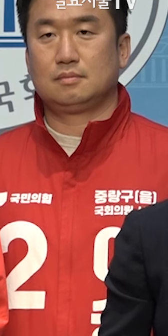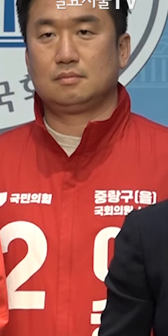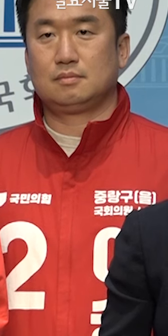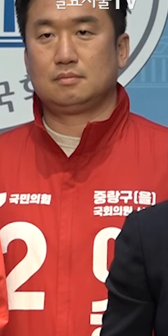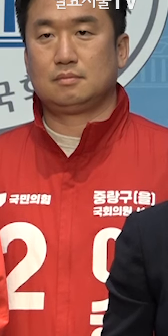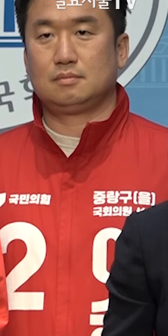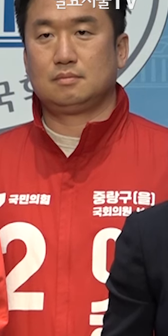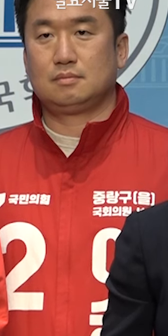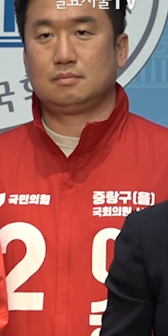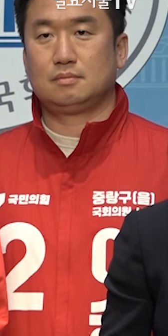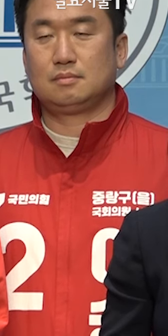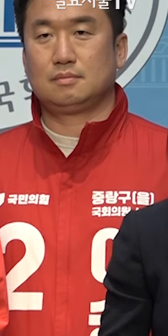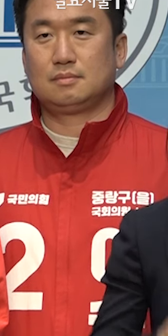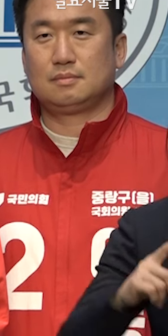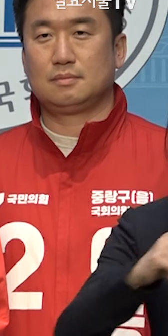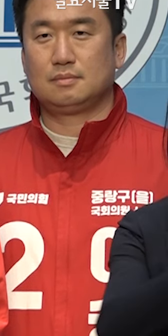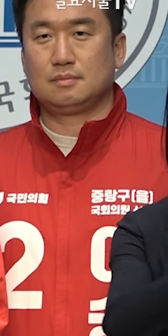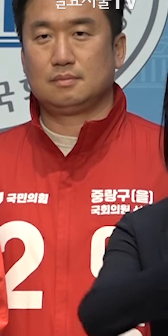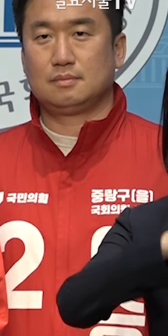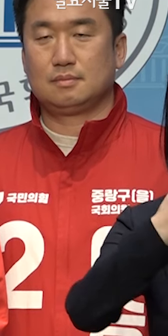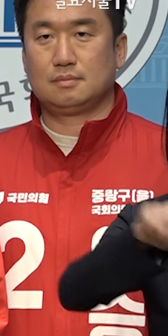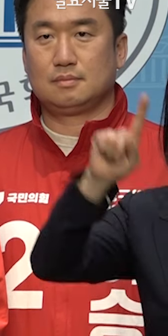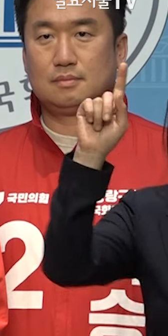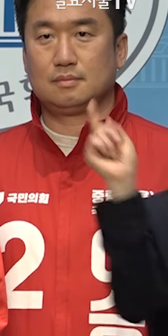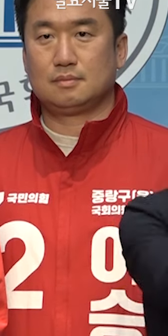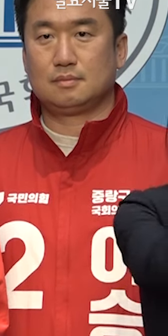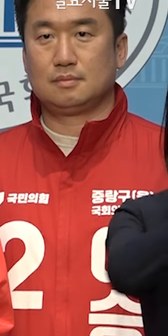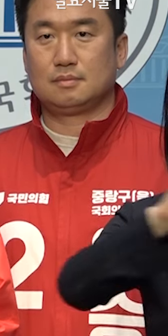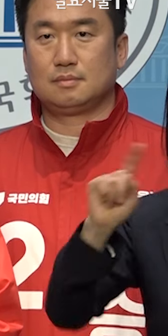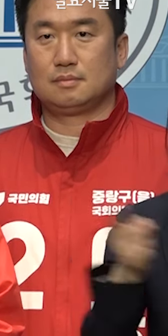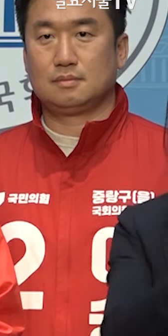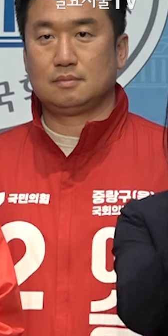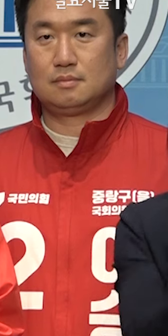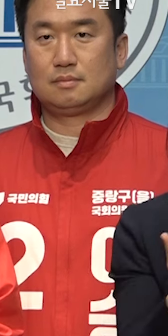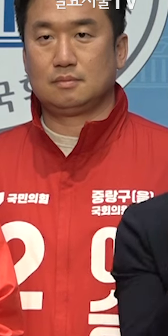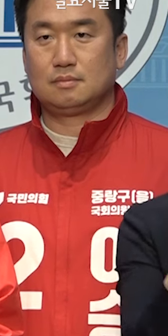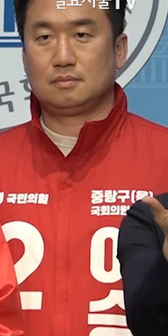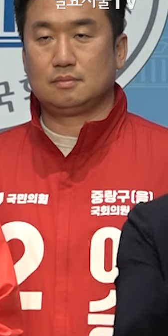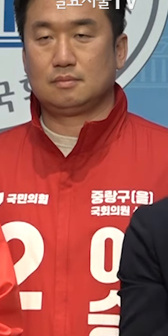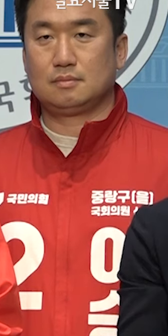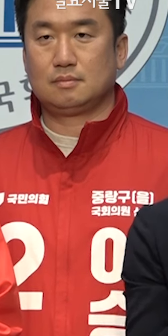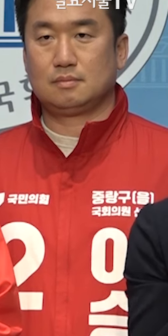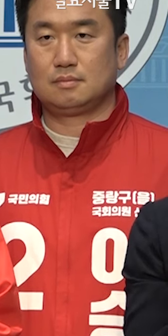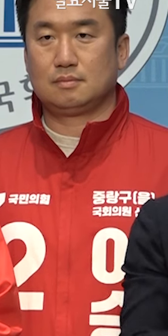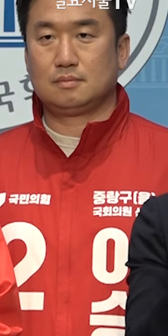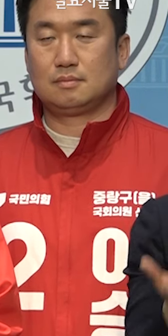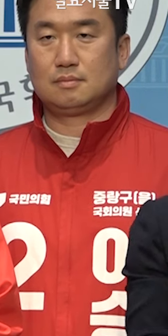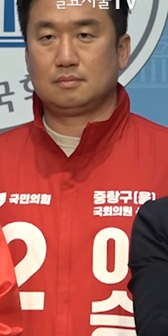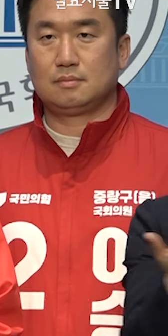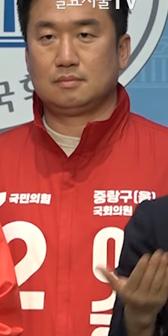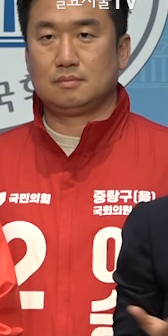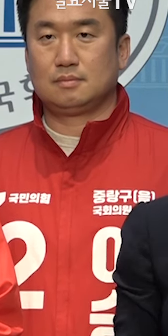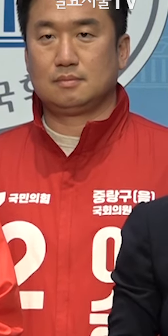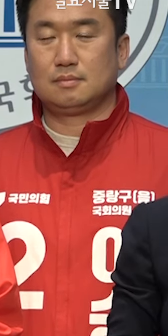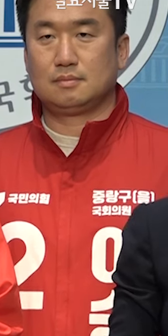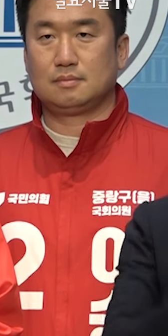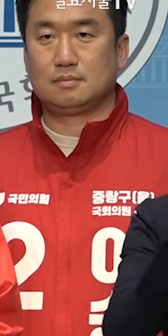복수에 칼춤을 추는 범죄자들을 막아주십시오 존경하는 국민 여러분